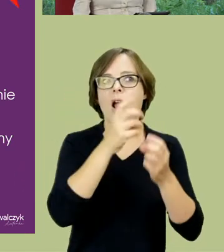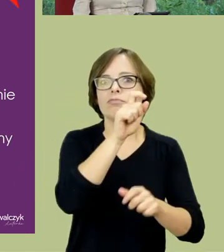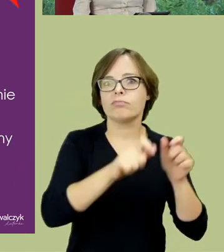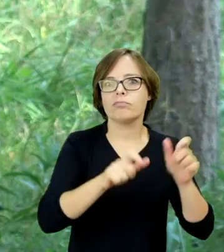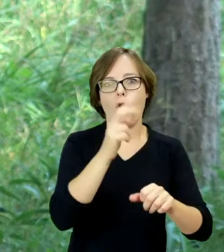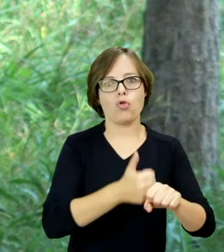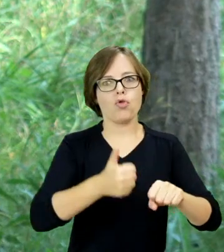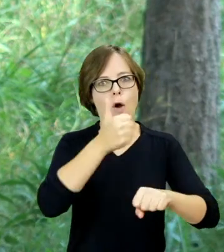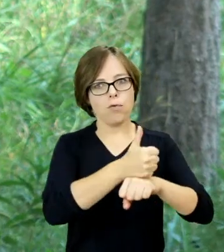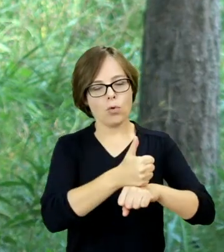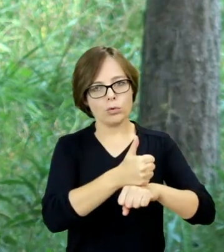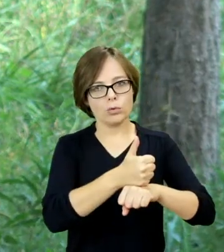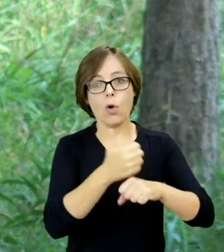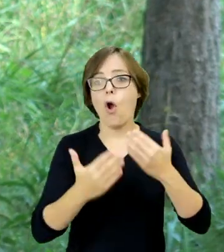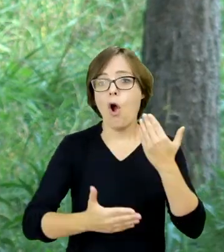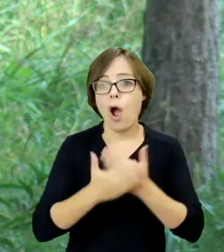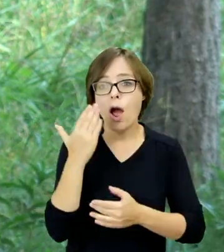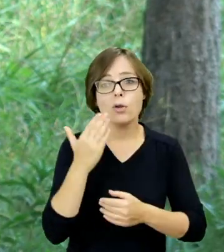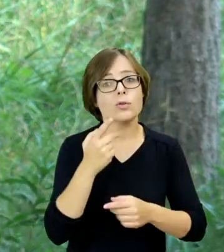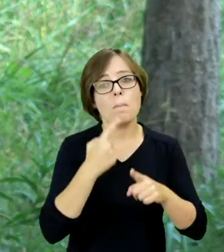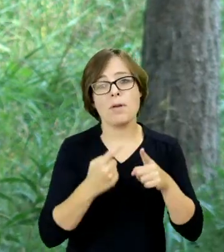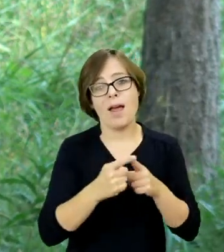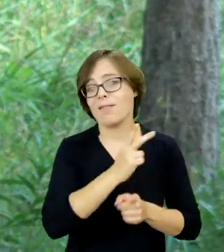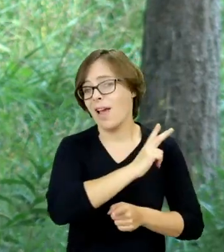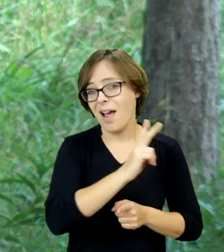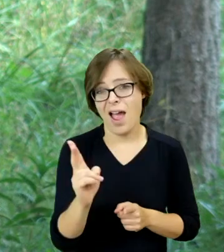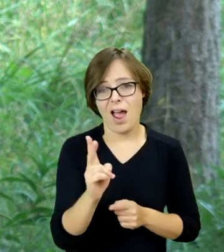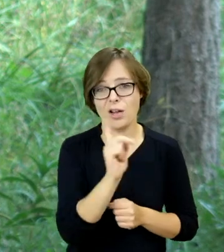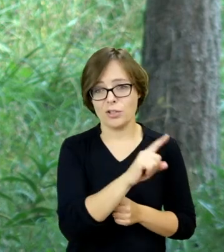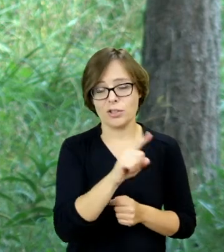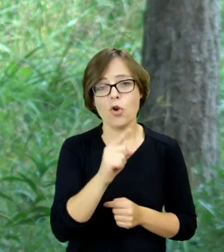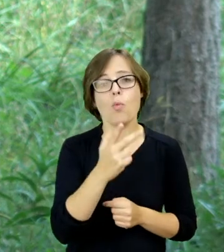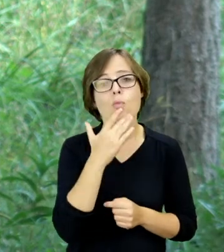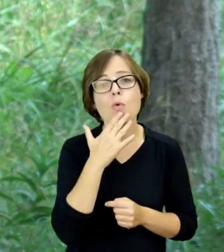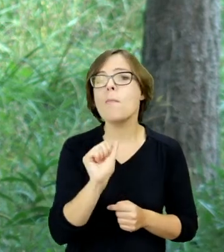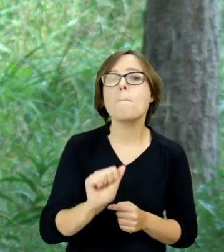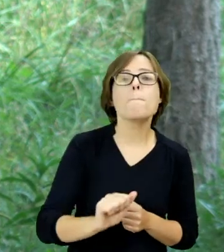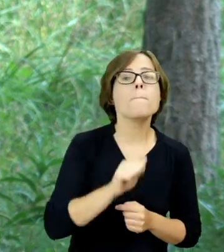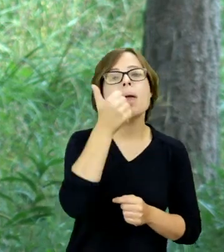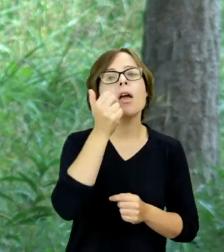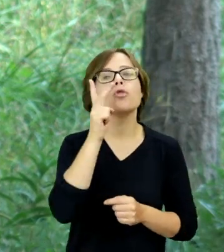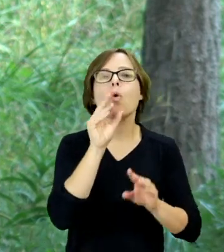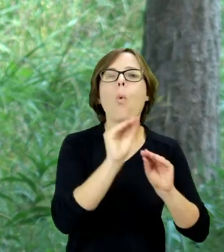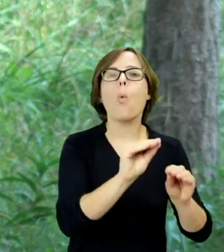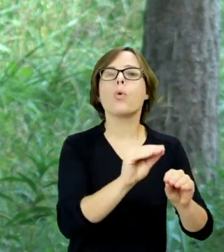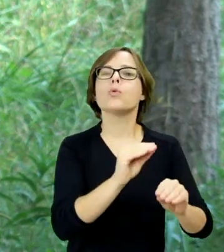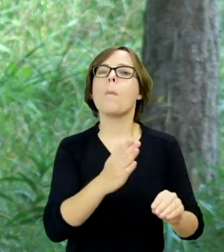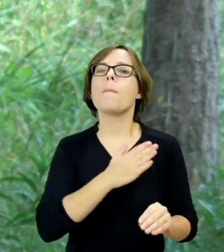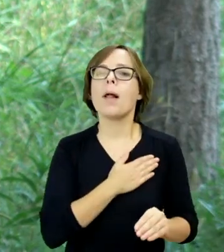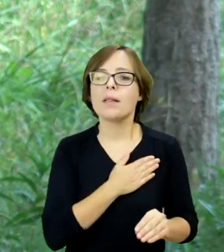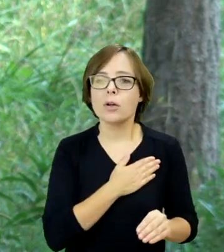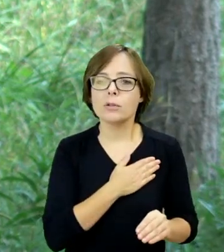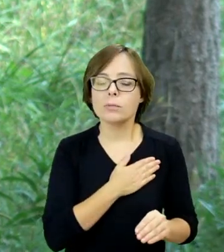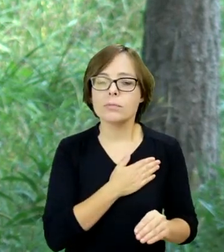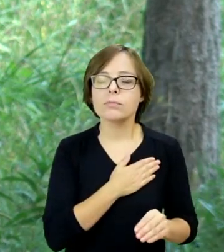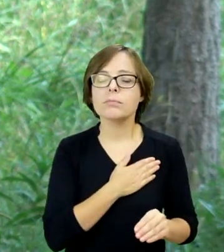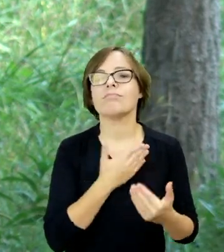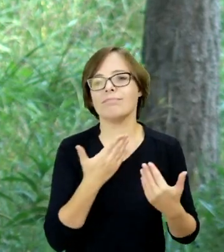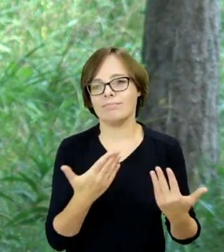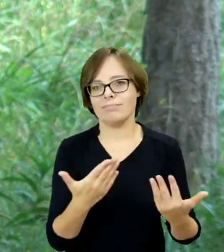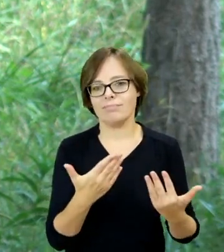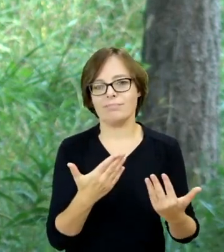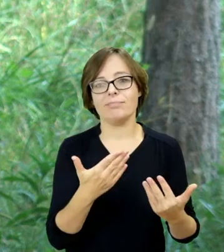to właściwie niemal każdy z nich mówi, że ich pierwszą nauczycielką patriotyzmu